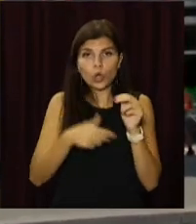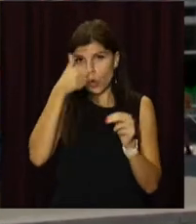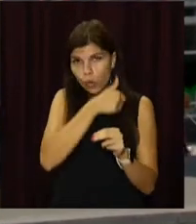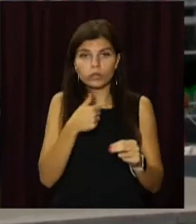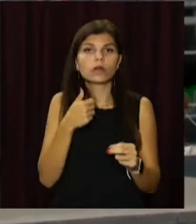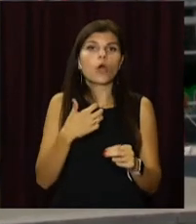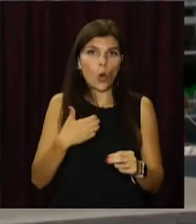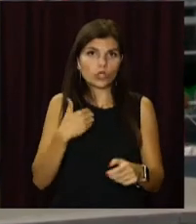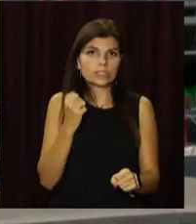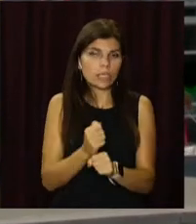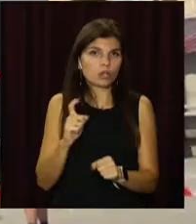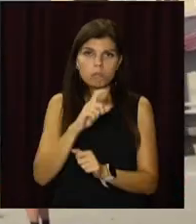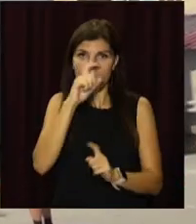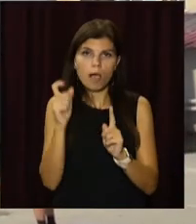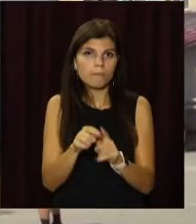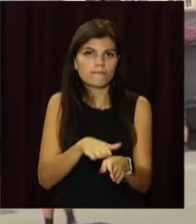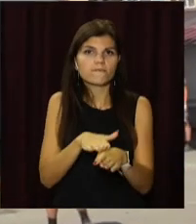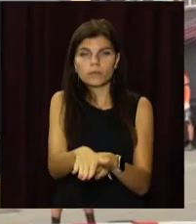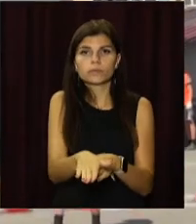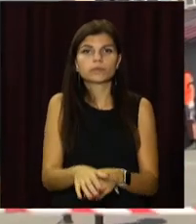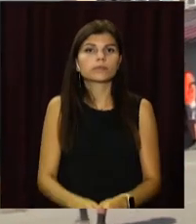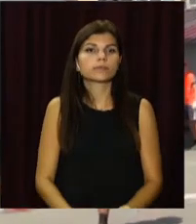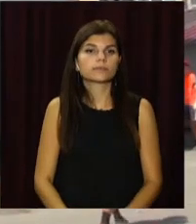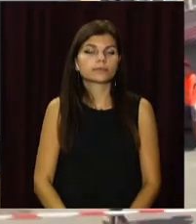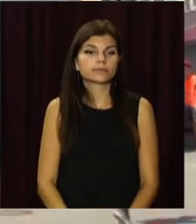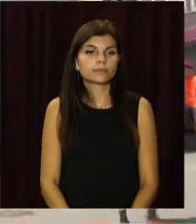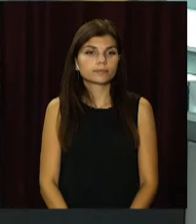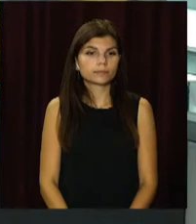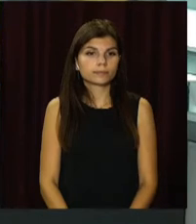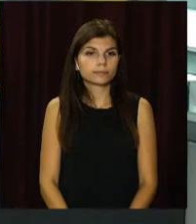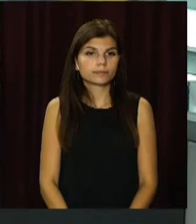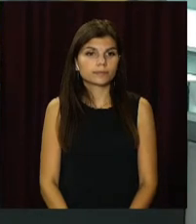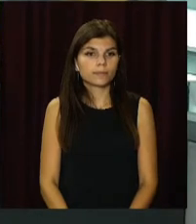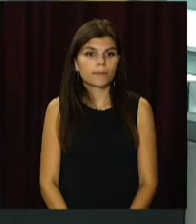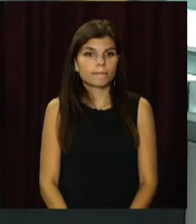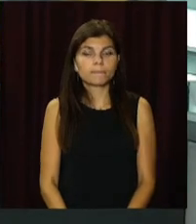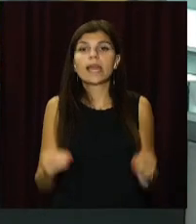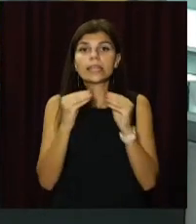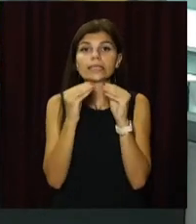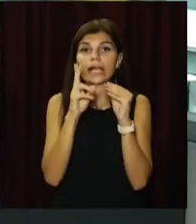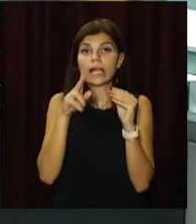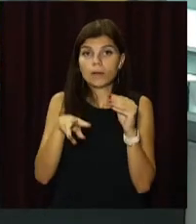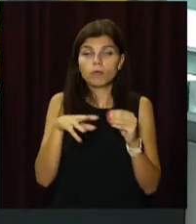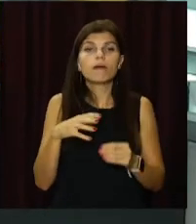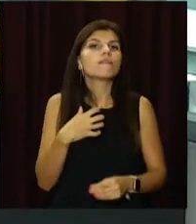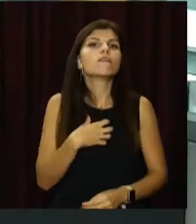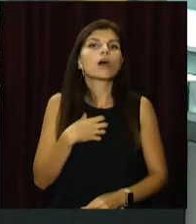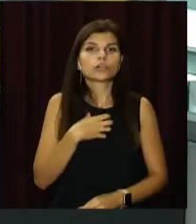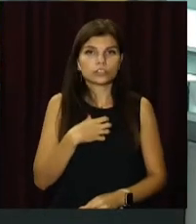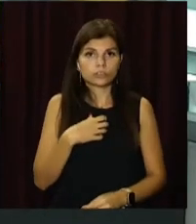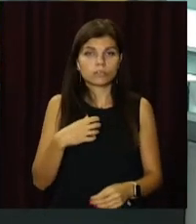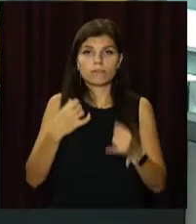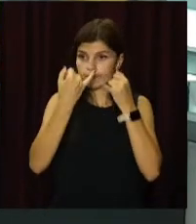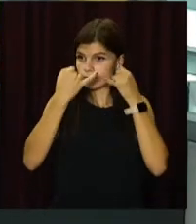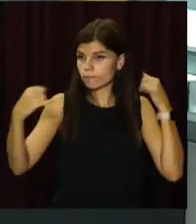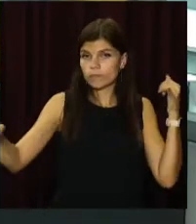Ірина Якимова, Максим Олещенко, Ігор Василенко, Open News, телеканал «Відкритий». 10 кілометрів надважливої високовольтної